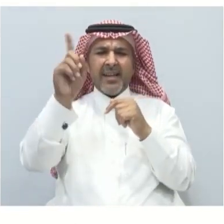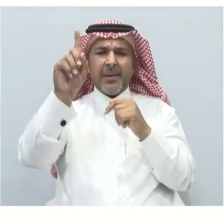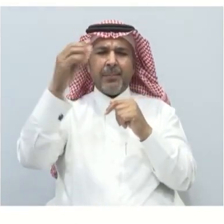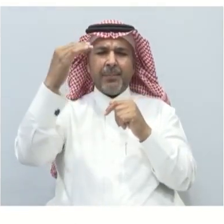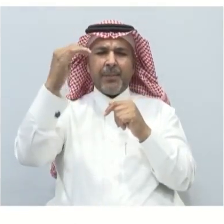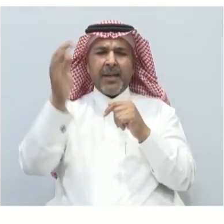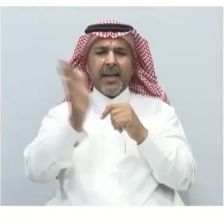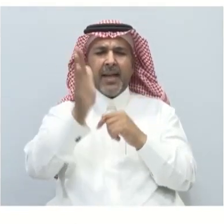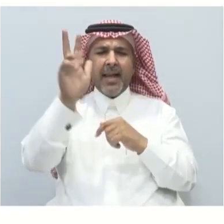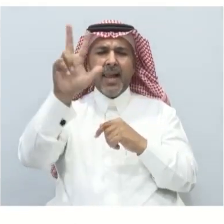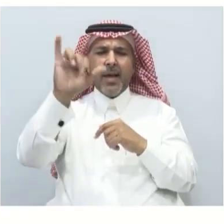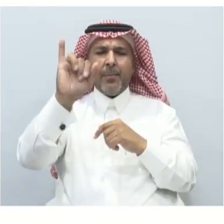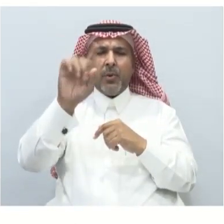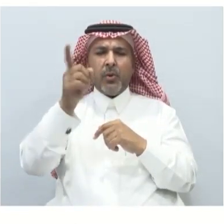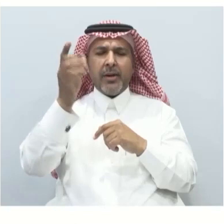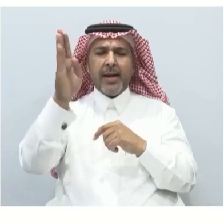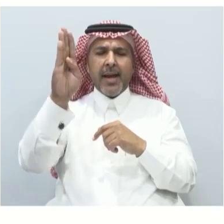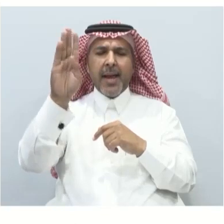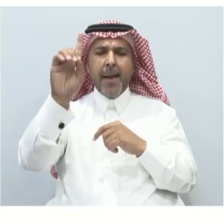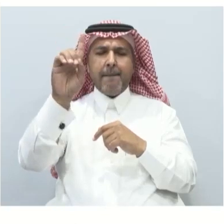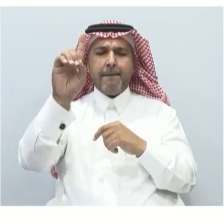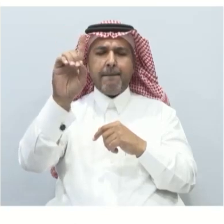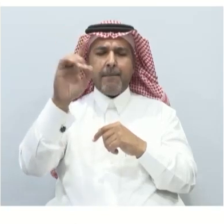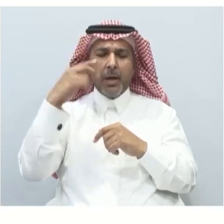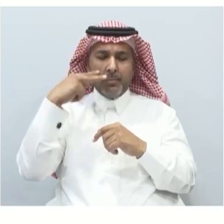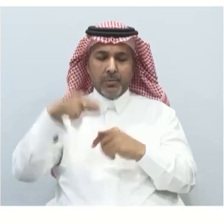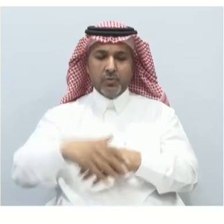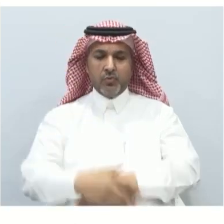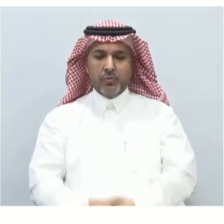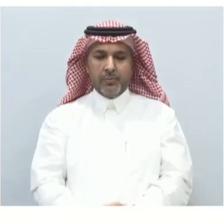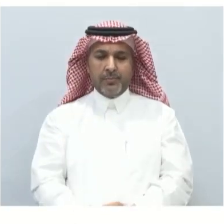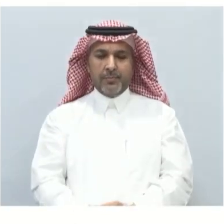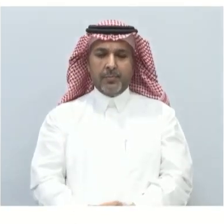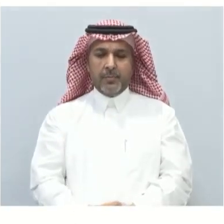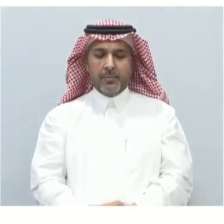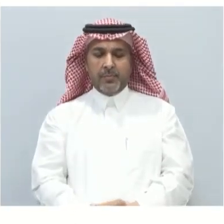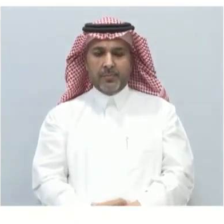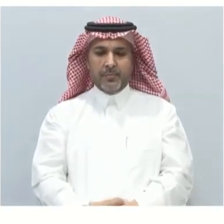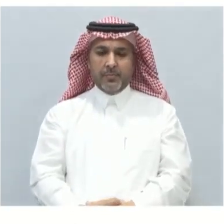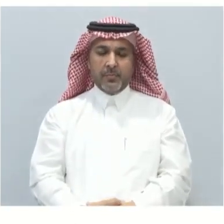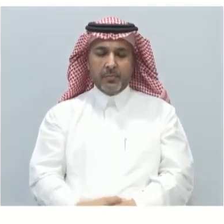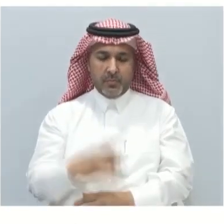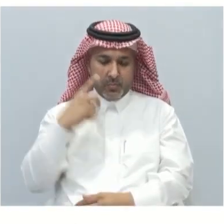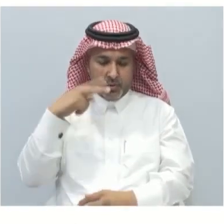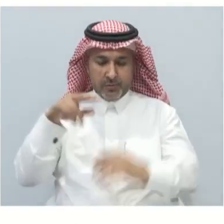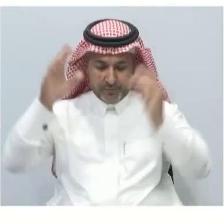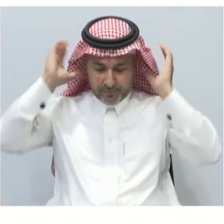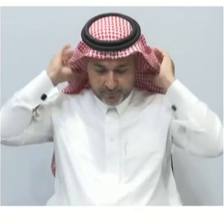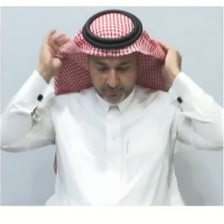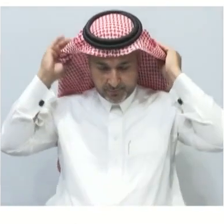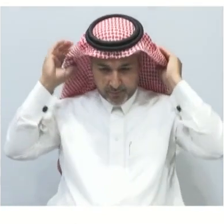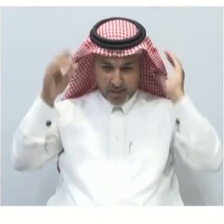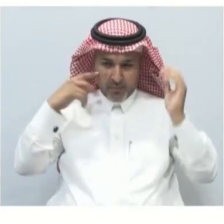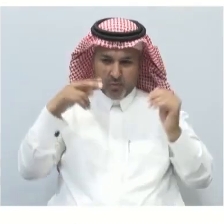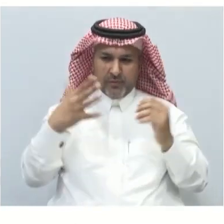مسائل تتضمن الربح المركب وهو الربح الذي يحسب المبلغ المستثمر اللي هو راس المال مضافا اليه اي ارباح